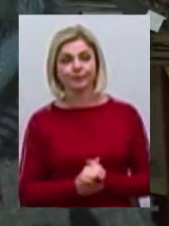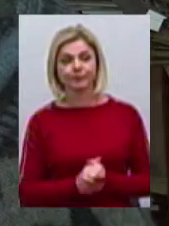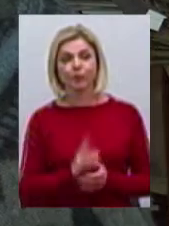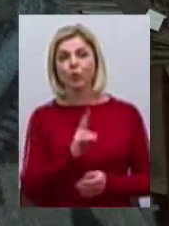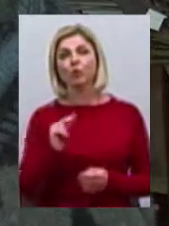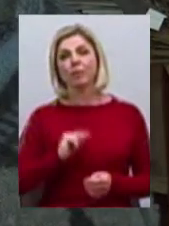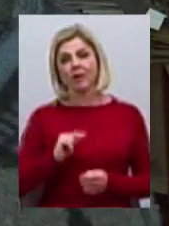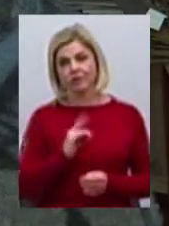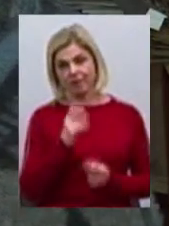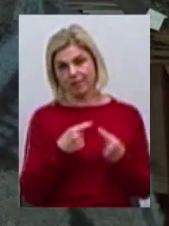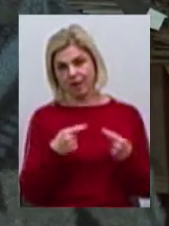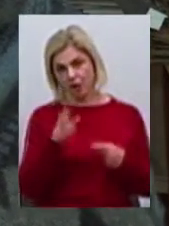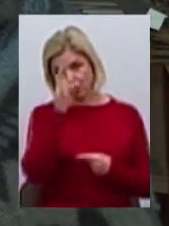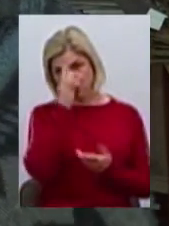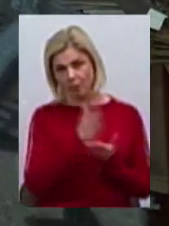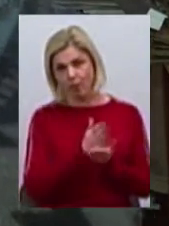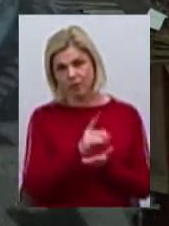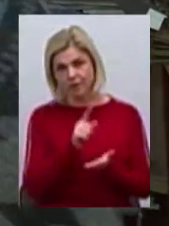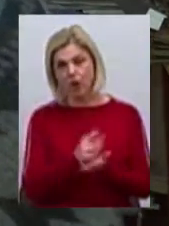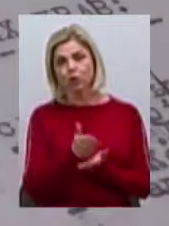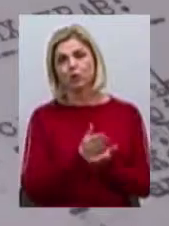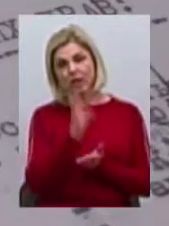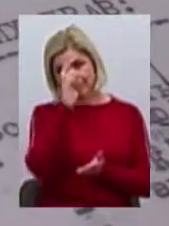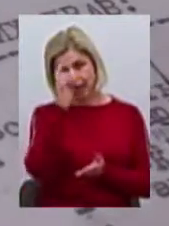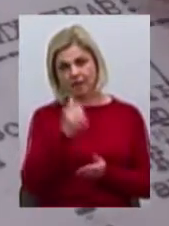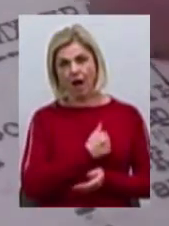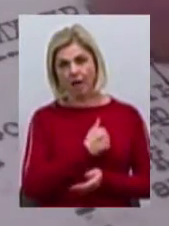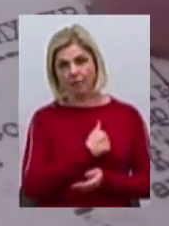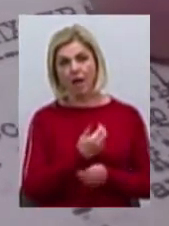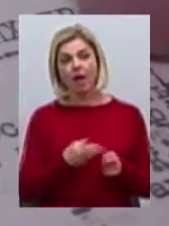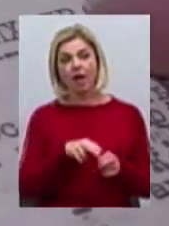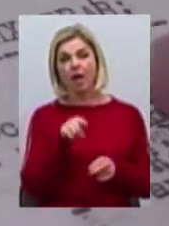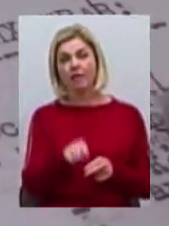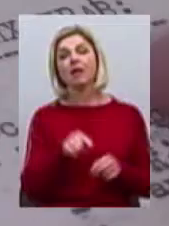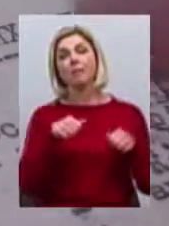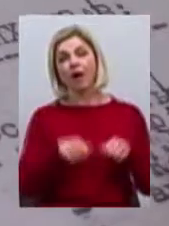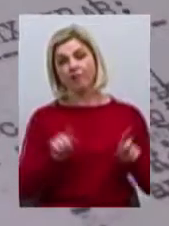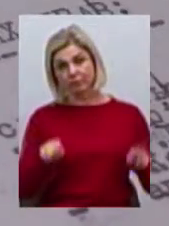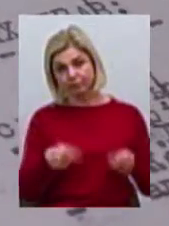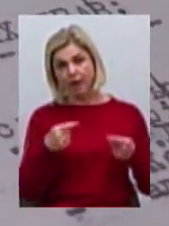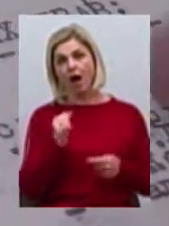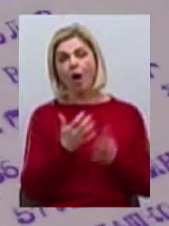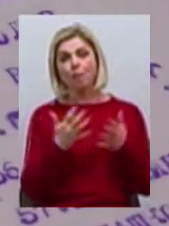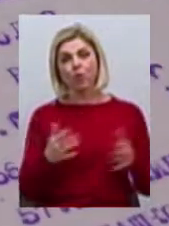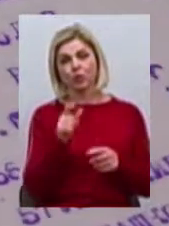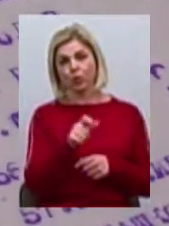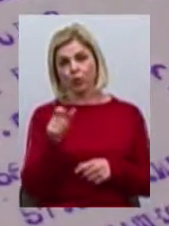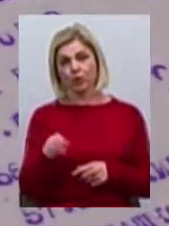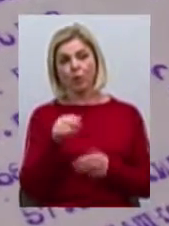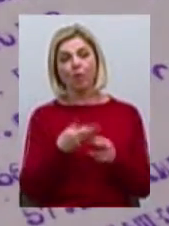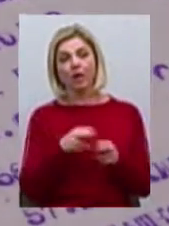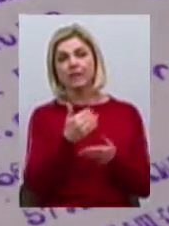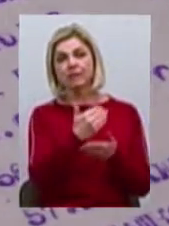працювали на різних державних посадах, служили в царській армії. Комусь це право поновлювали, але до більшості людей з цього списку за часів